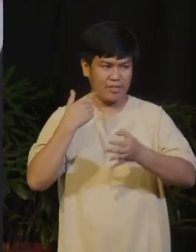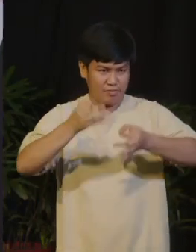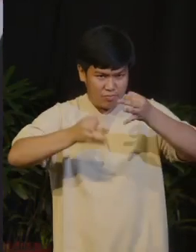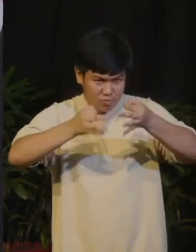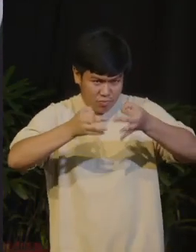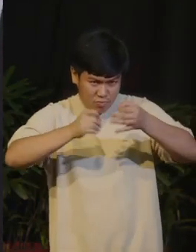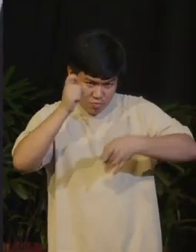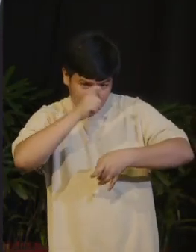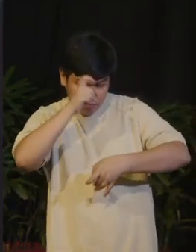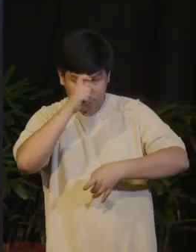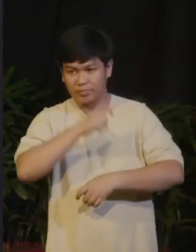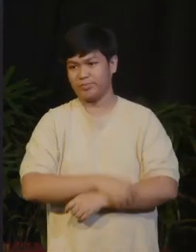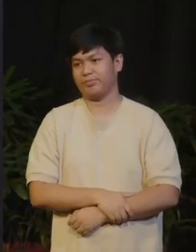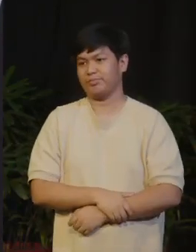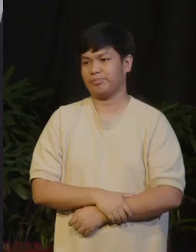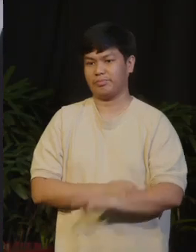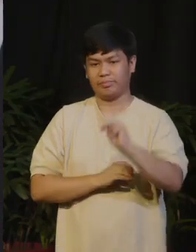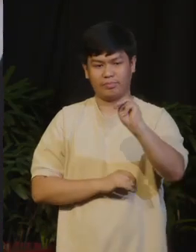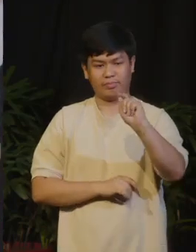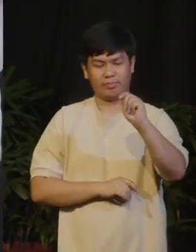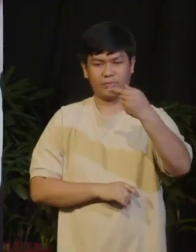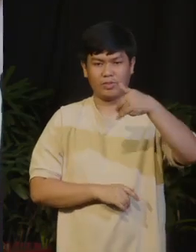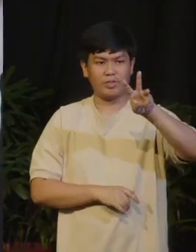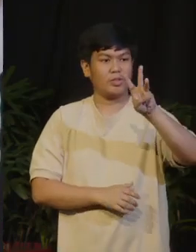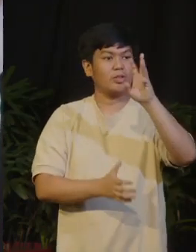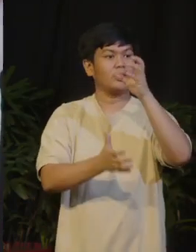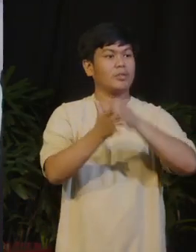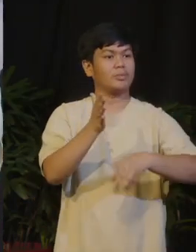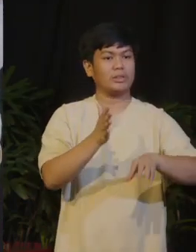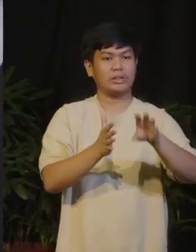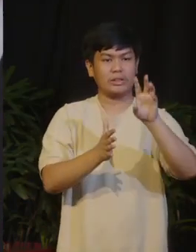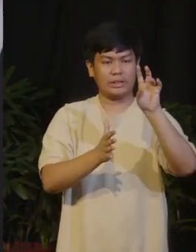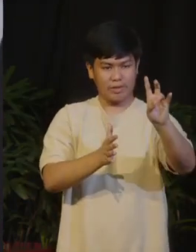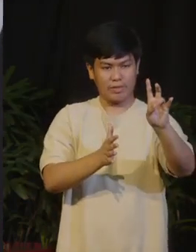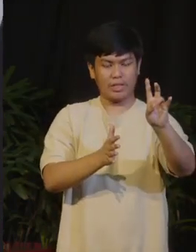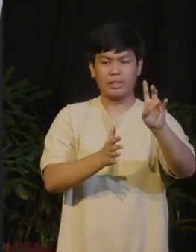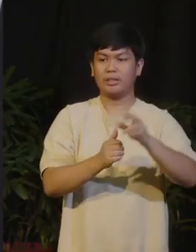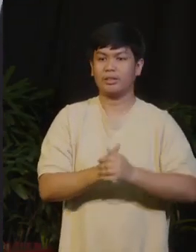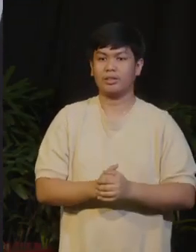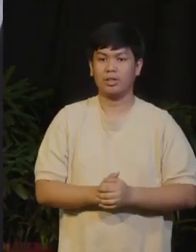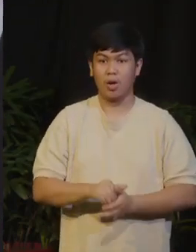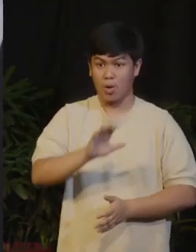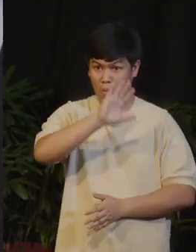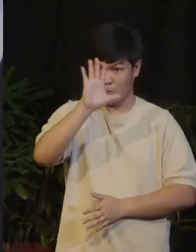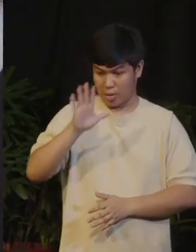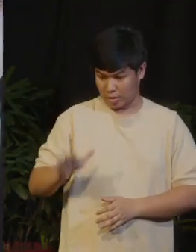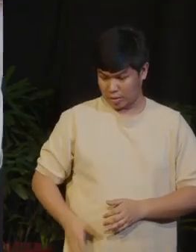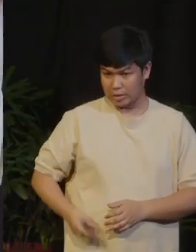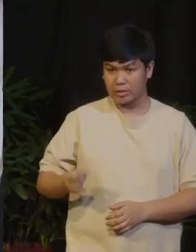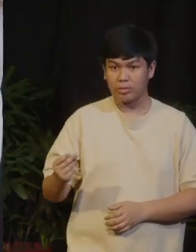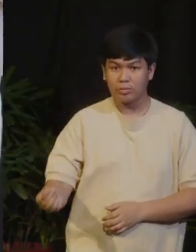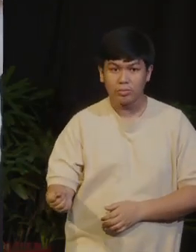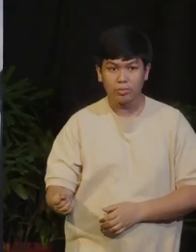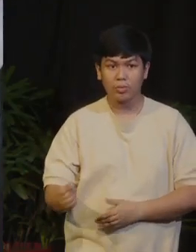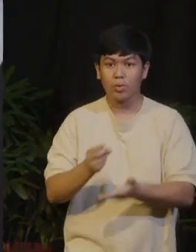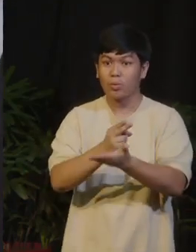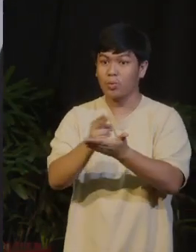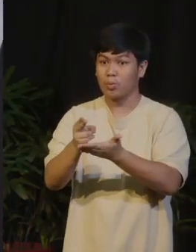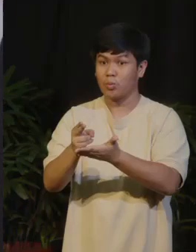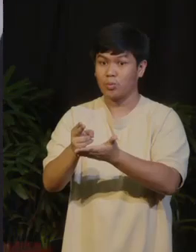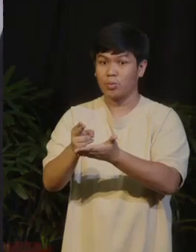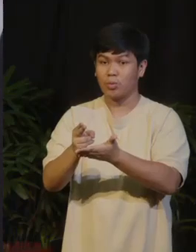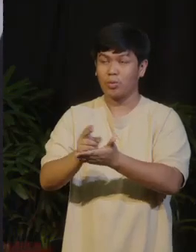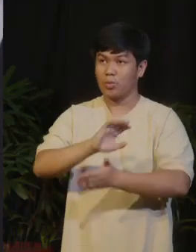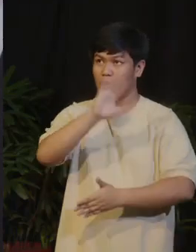ba? Sa Matthew 7:6, ang sabi doon, do not give dogs what is holy, and do not throw your